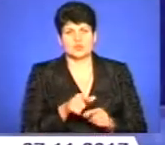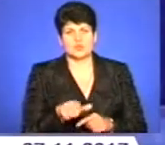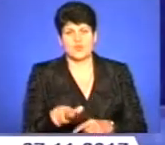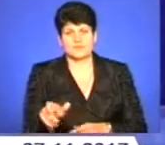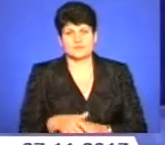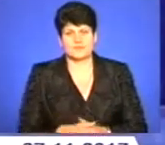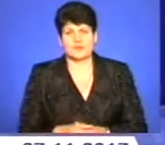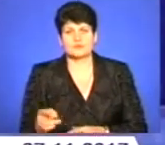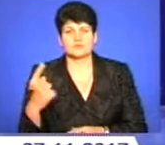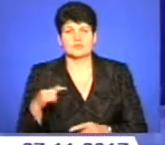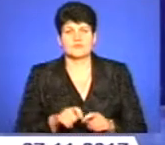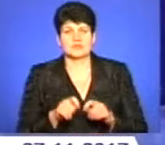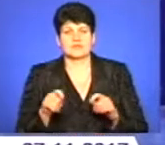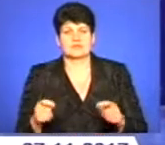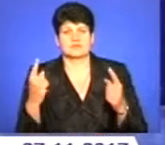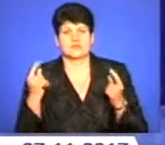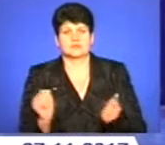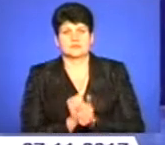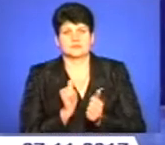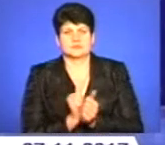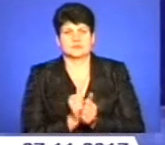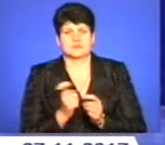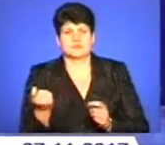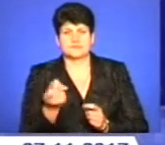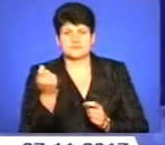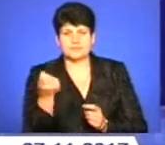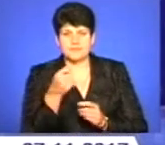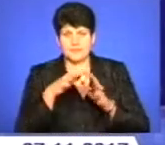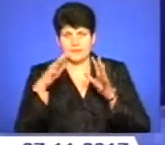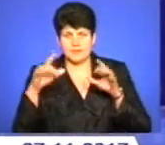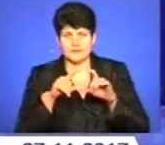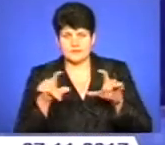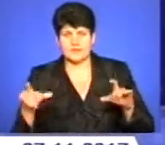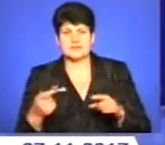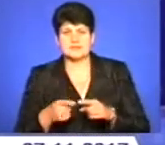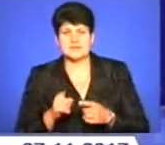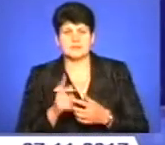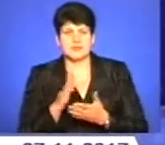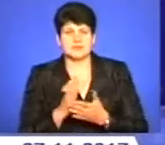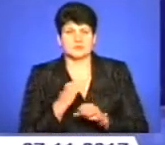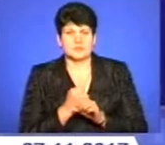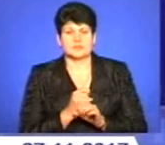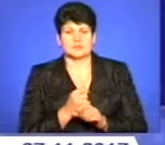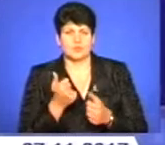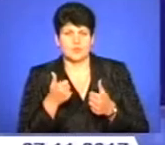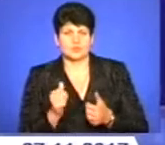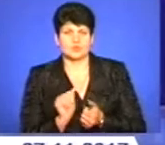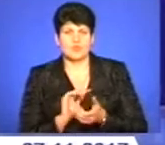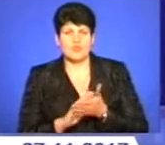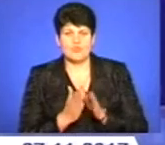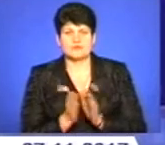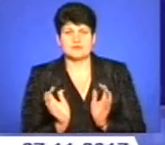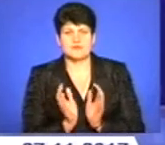На Тернопільщині відкрили потужний елеватор. Високотехнологічний комплекс має створити належні умови для тривалого зберігання зерна.